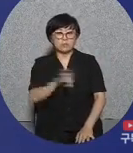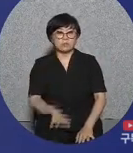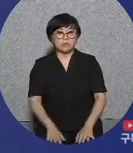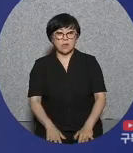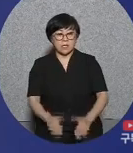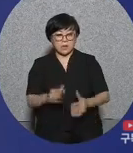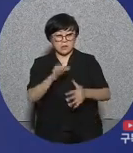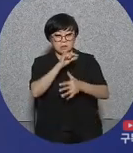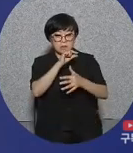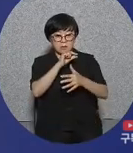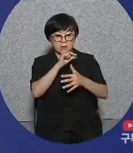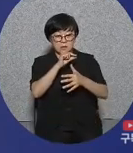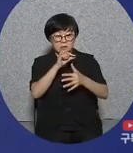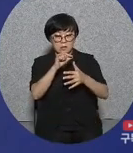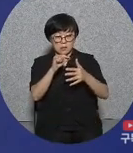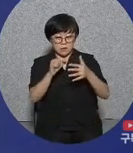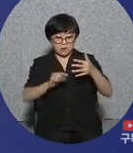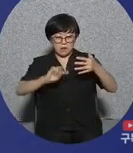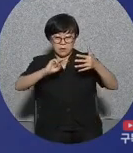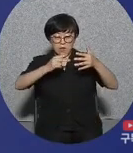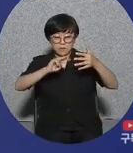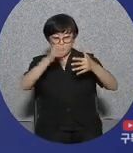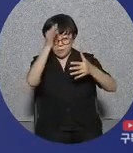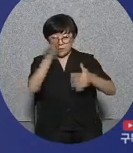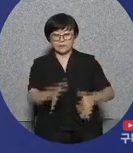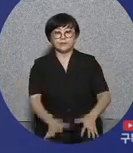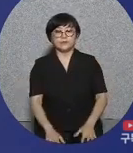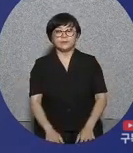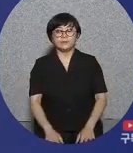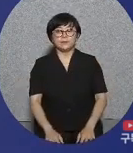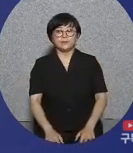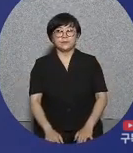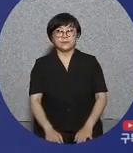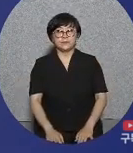진행하시는 분의 깔리기 있고 있는 와인들 미안합니다